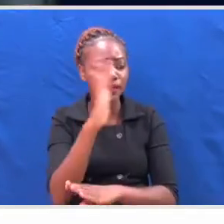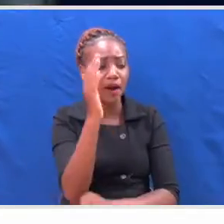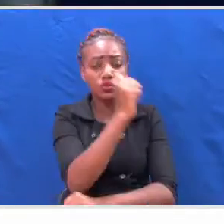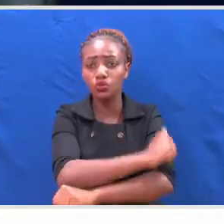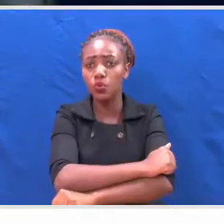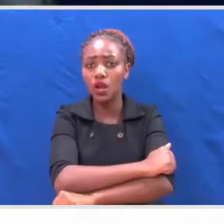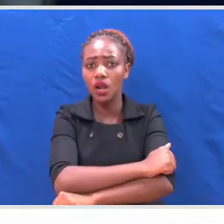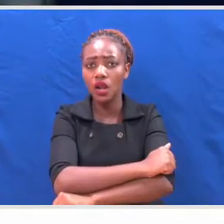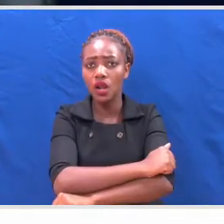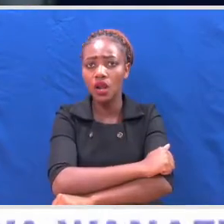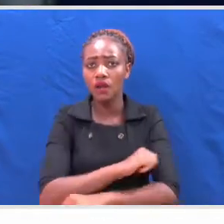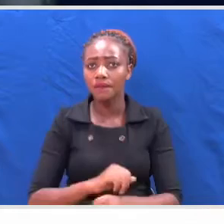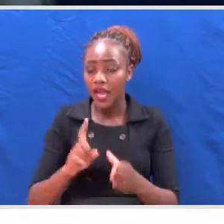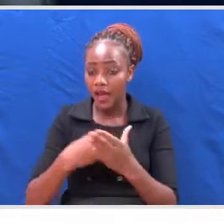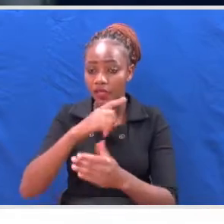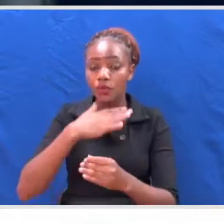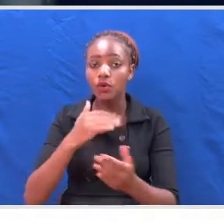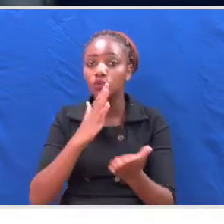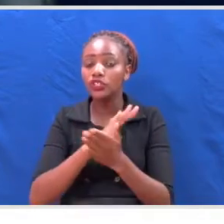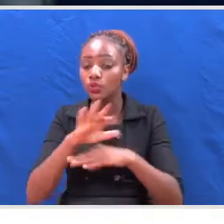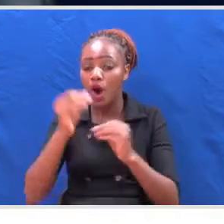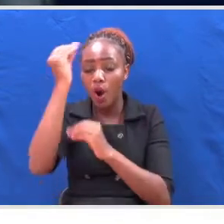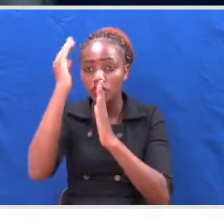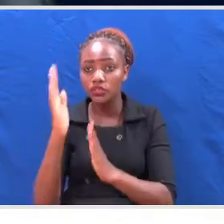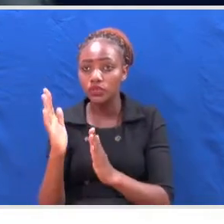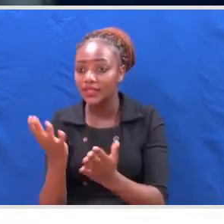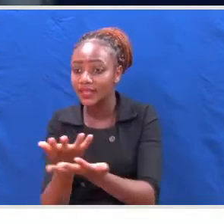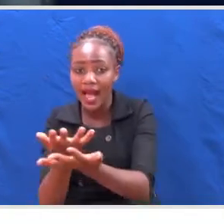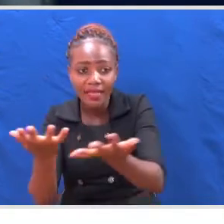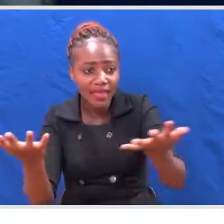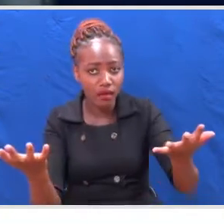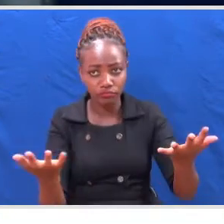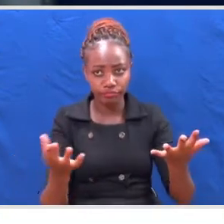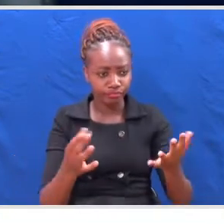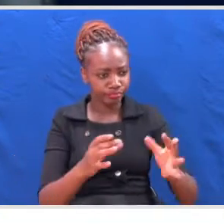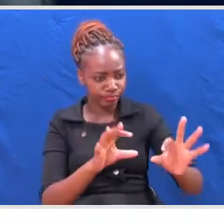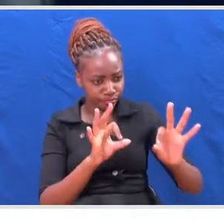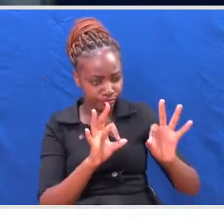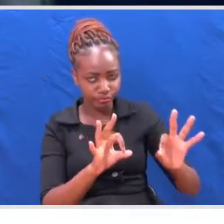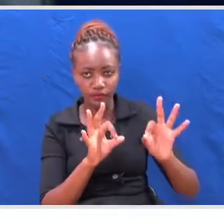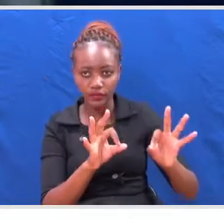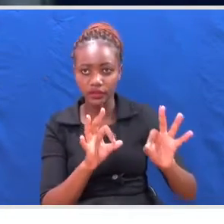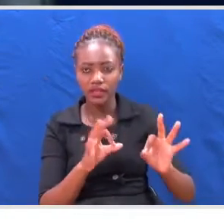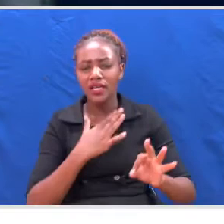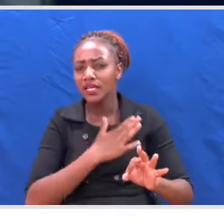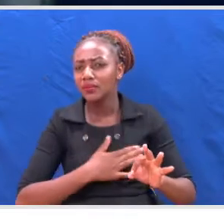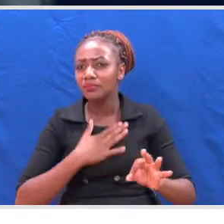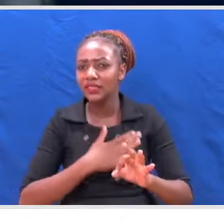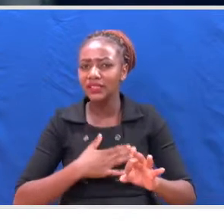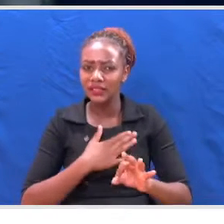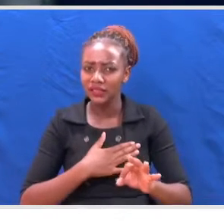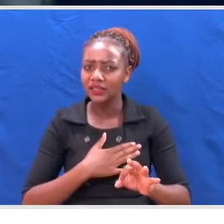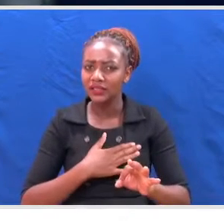shuleni. Nataka walimu wote, walimu wakuu wa secondary primary, watupatie sisi kama